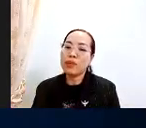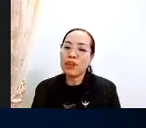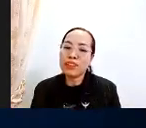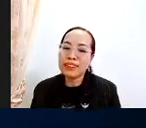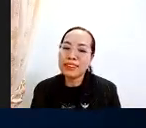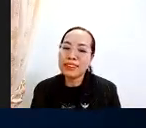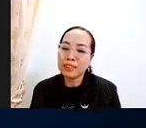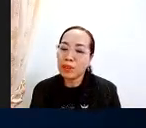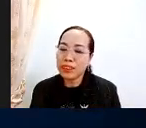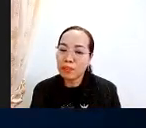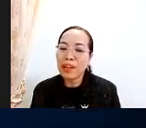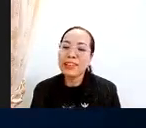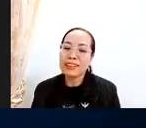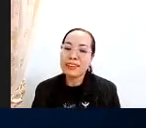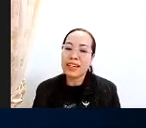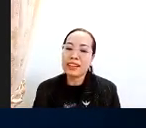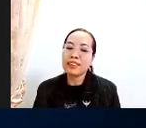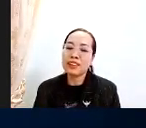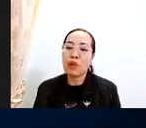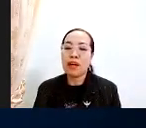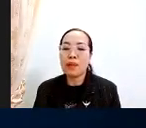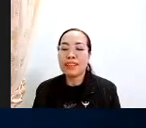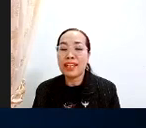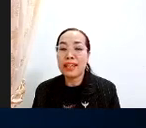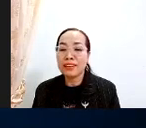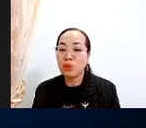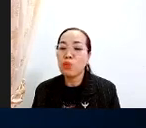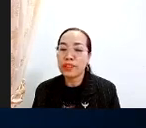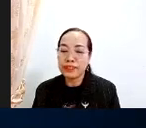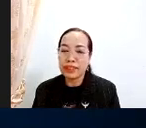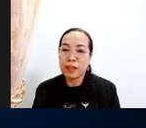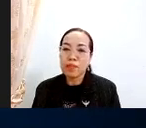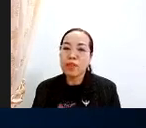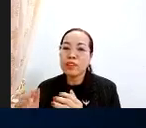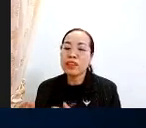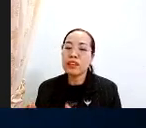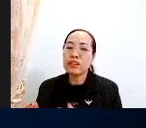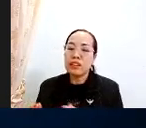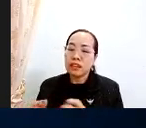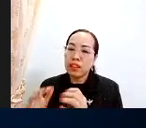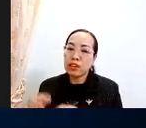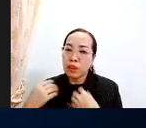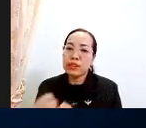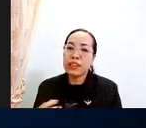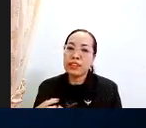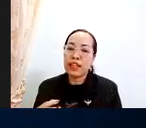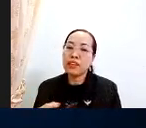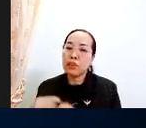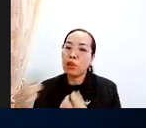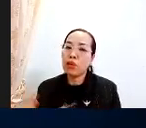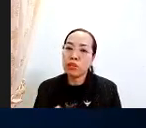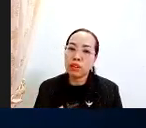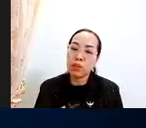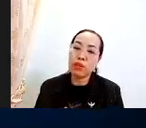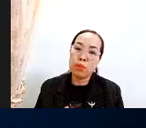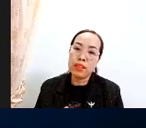trong số mình to từ chấm nói tí bay tiệt chả cứ qua bạn thì than chùm bình chả đôi dương ở đôi nhom chẳng chả cứ nhom ở